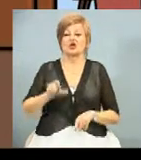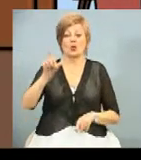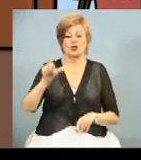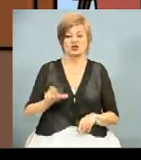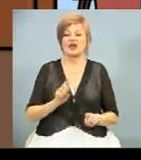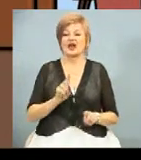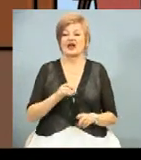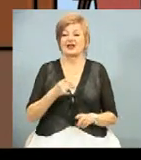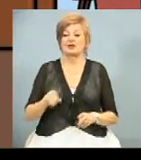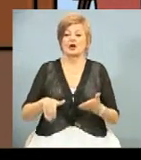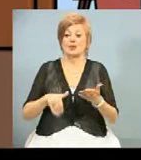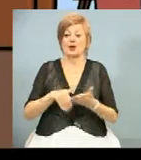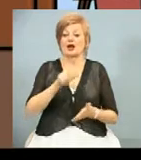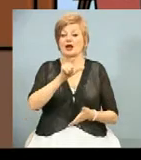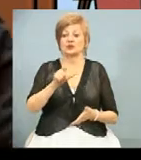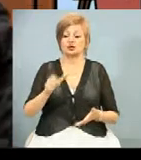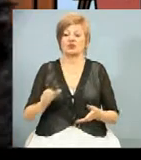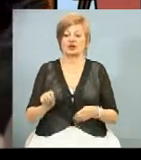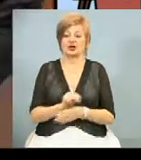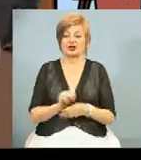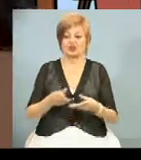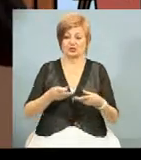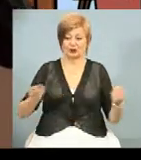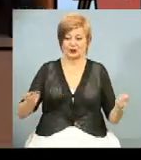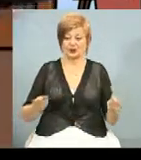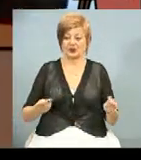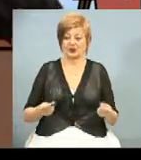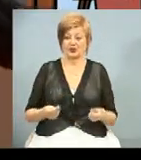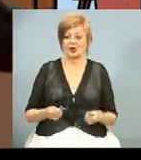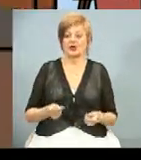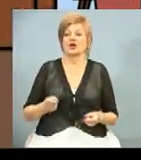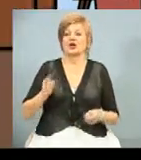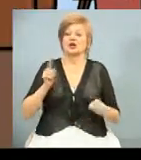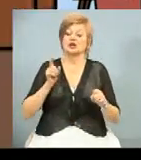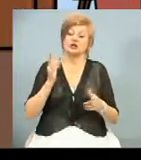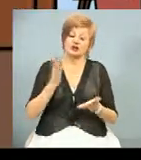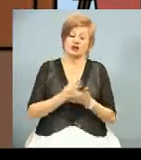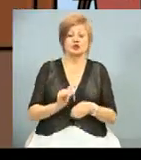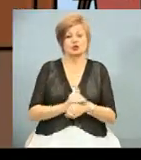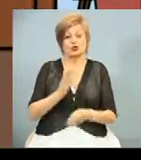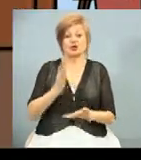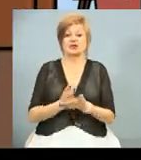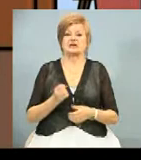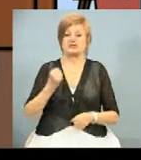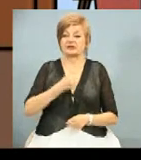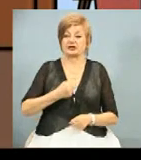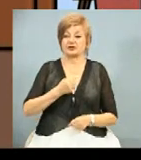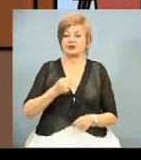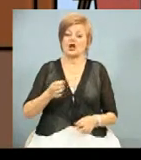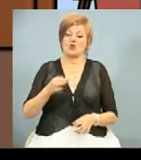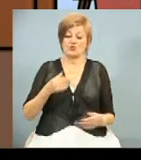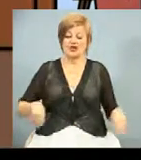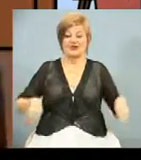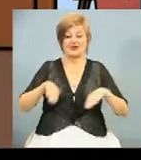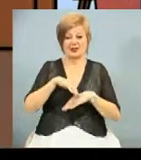который помогает людям от болезни. Добрые, некоторые злые, в белых халатах. Иногда люди